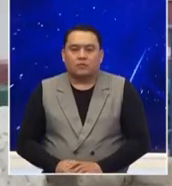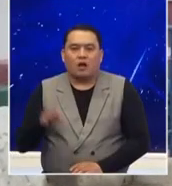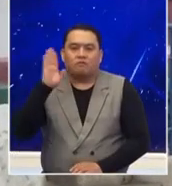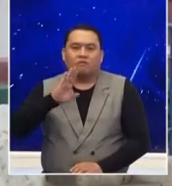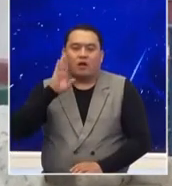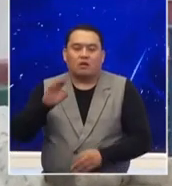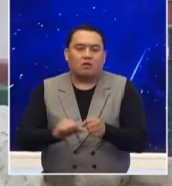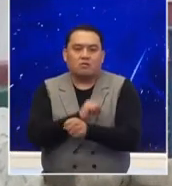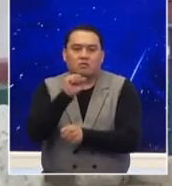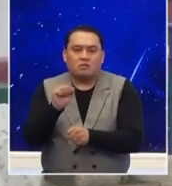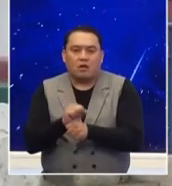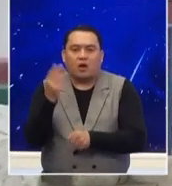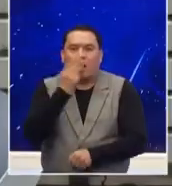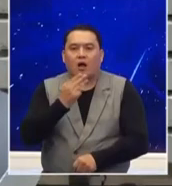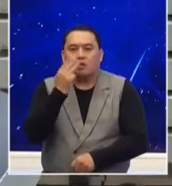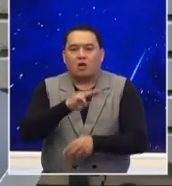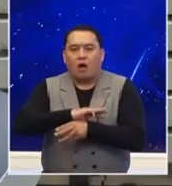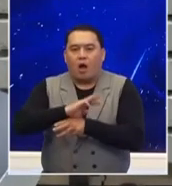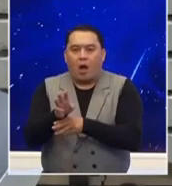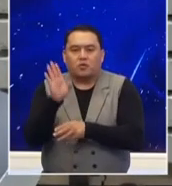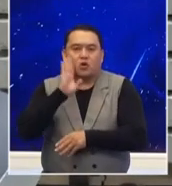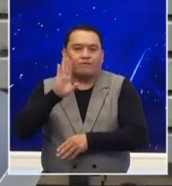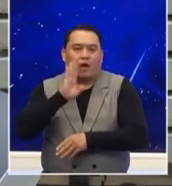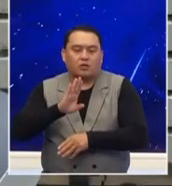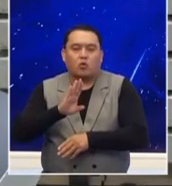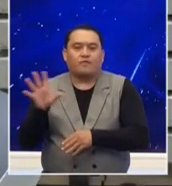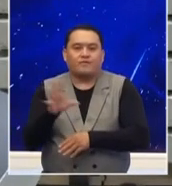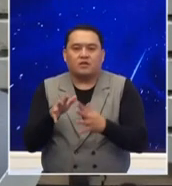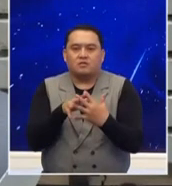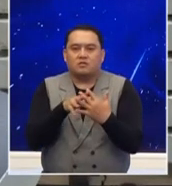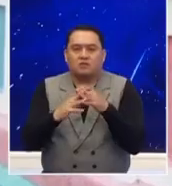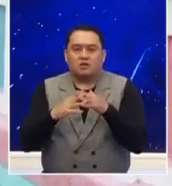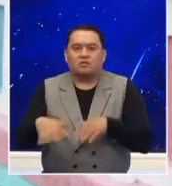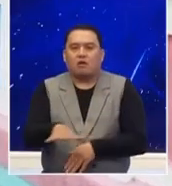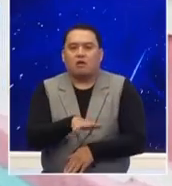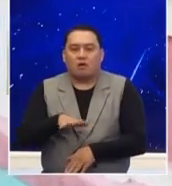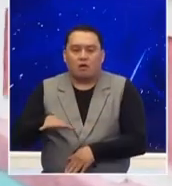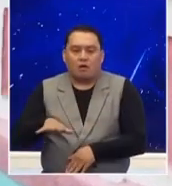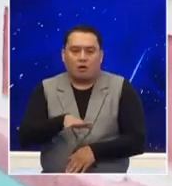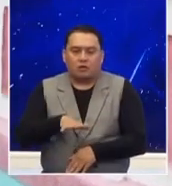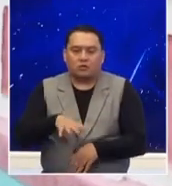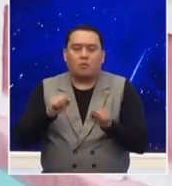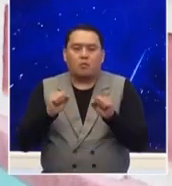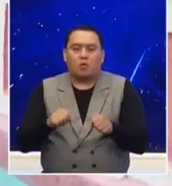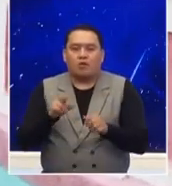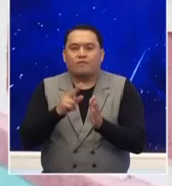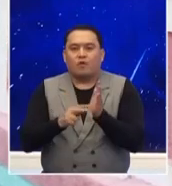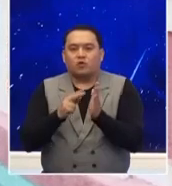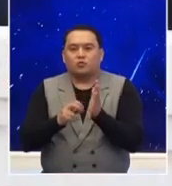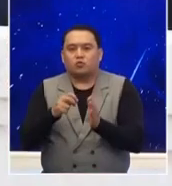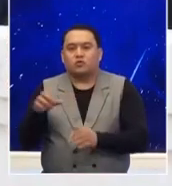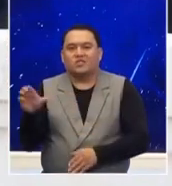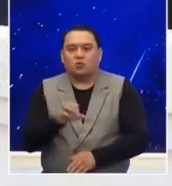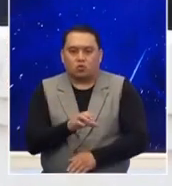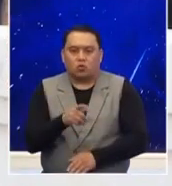Водозаборная головная плотина в Каратальском районе обеспечивает поливной водой почти весь сельскохозяйственный регион. Ее пропускная способность 800 кубометров в